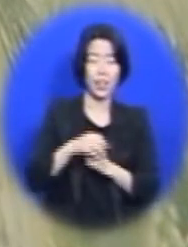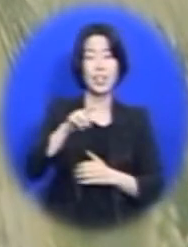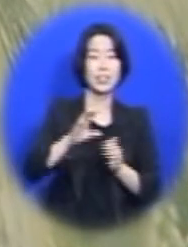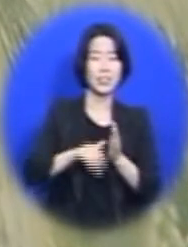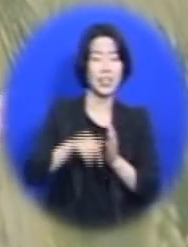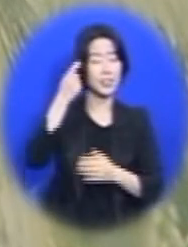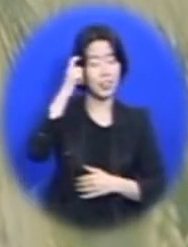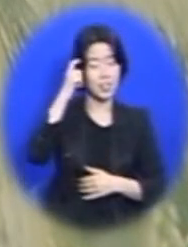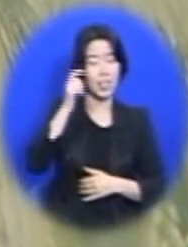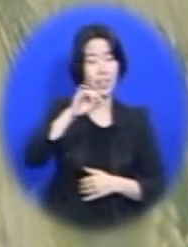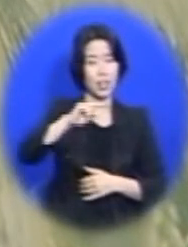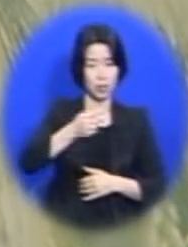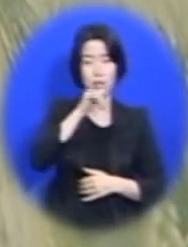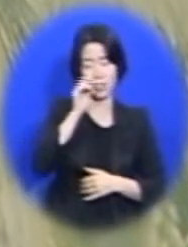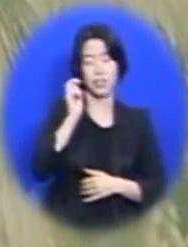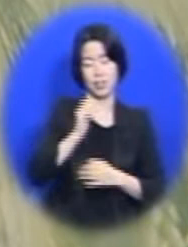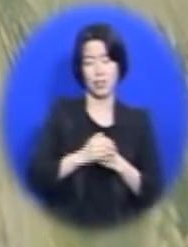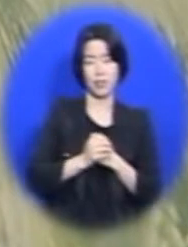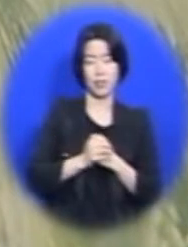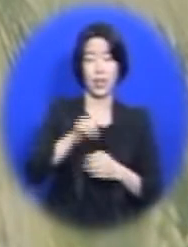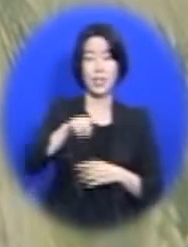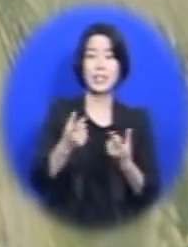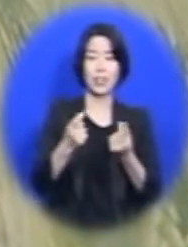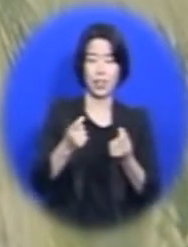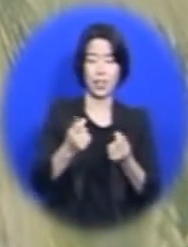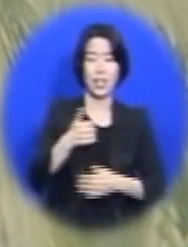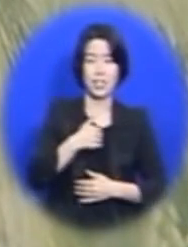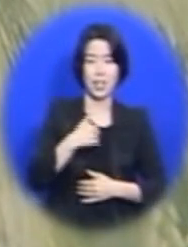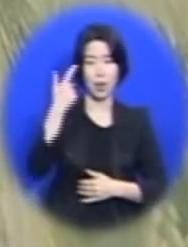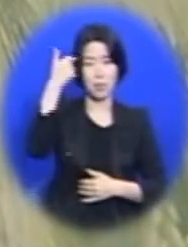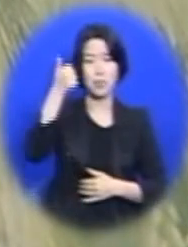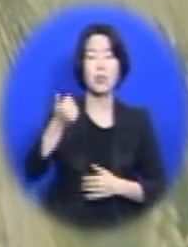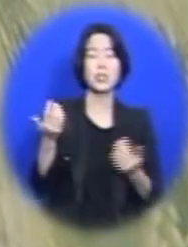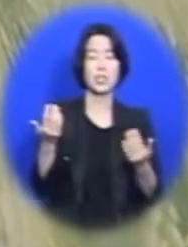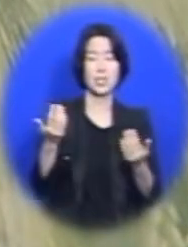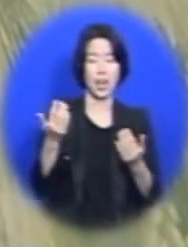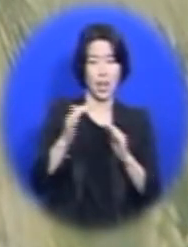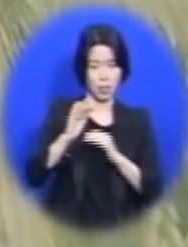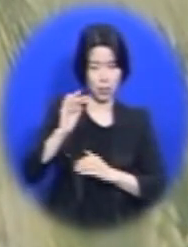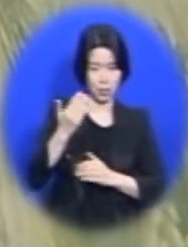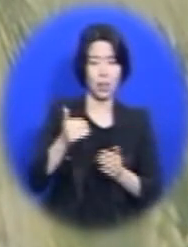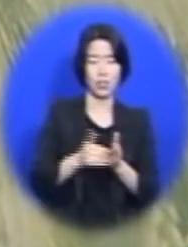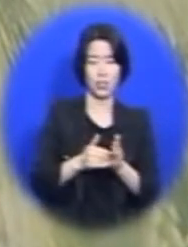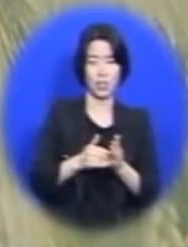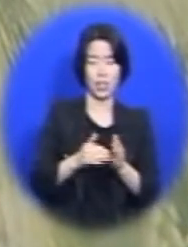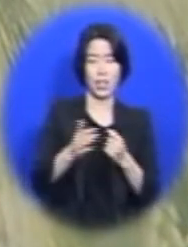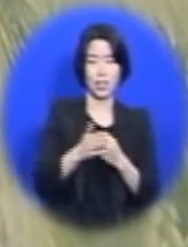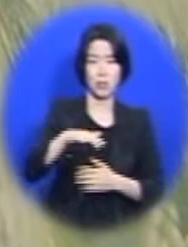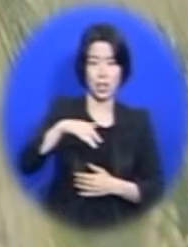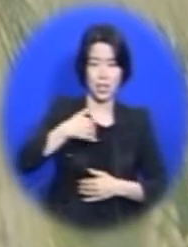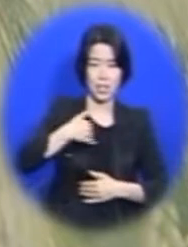그때는 그런 생각도 했었을 때입니다. 그렇게 제가 목사가 되었어요. 그러니 저에게 있어서 이